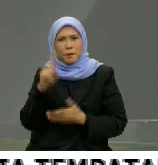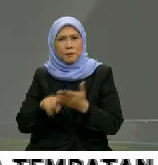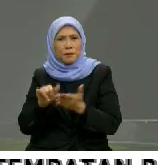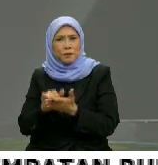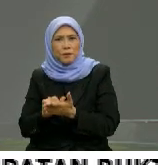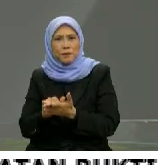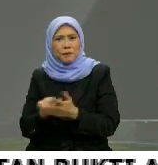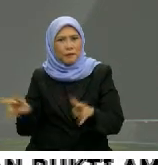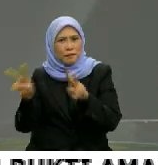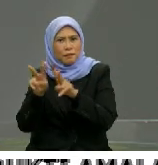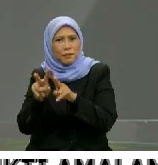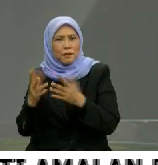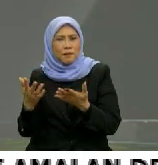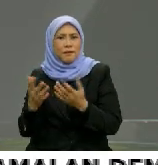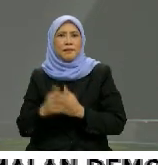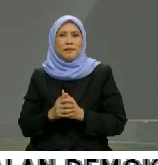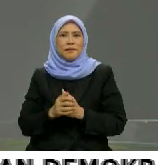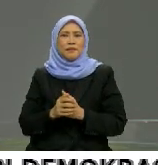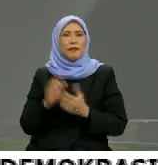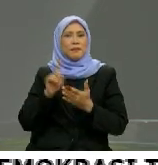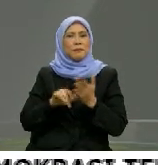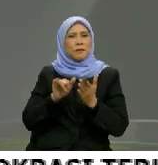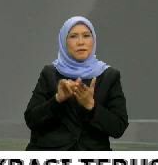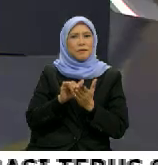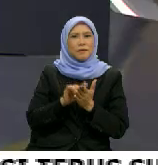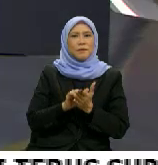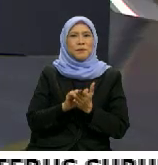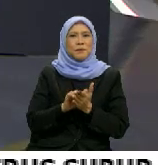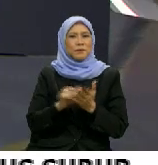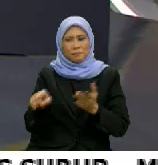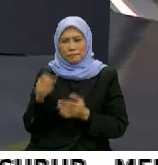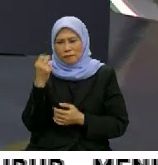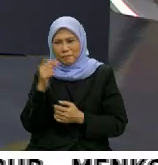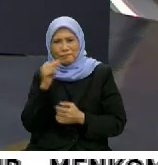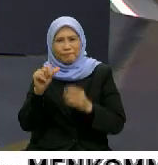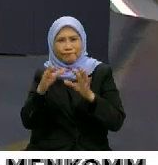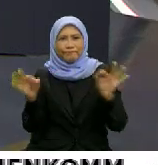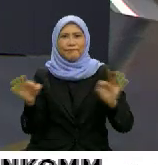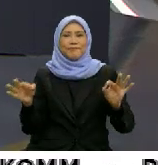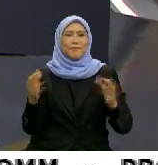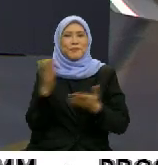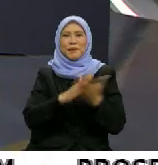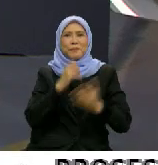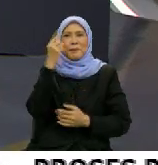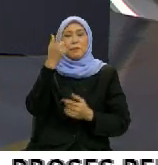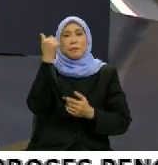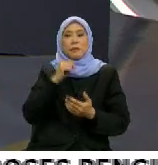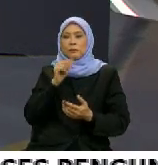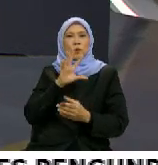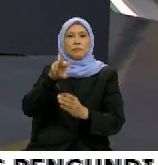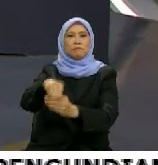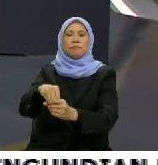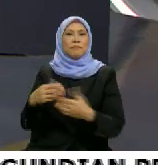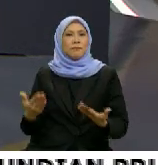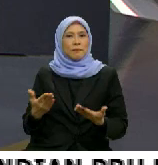libertarian values tu apa? Faham tak liberal values tu apa? Faham tak conservative values, traditionalist? Dia tak faham. And most of people tak faham because that's not part of the way